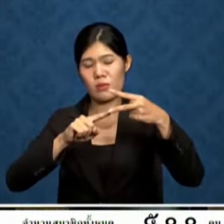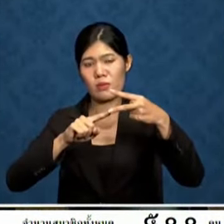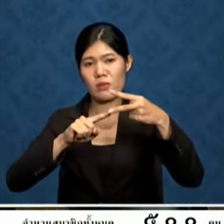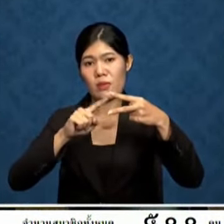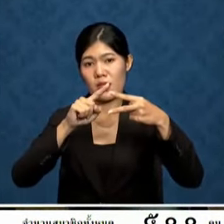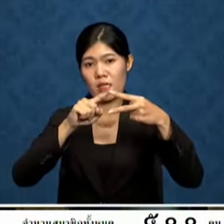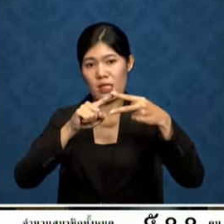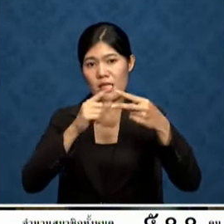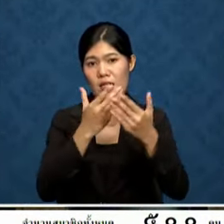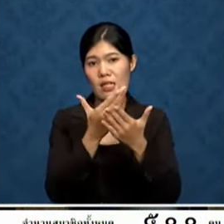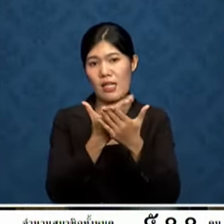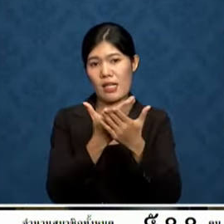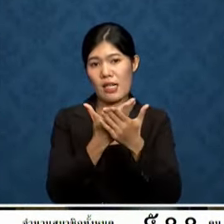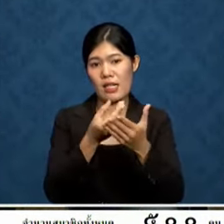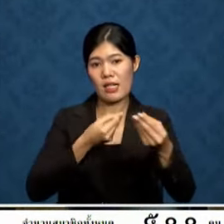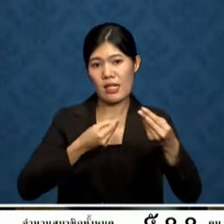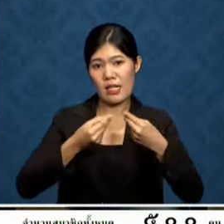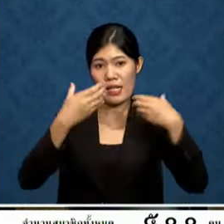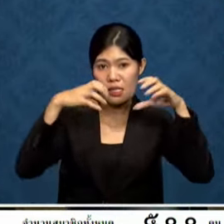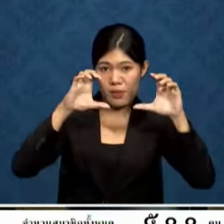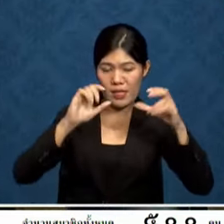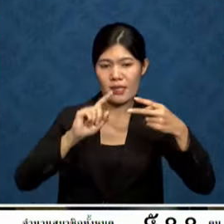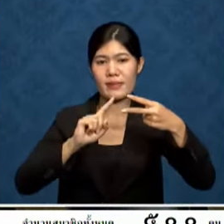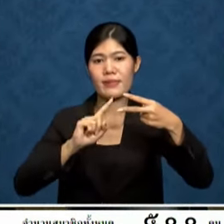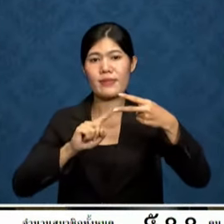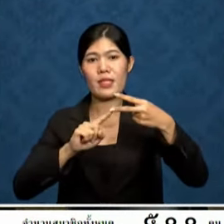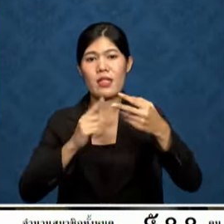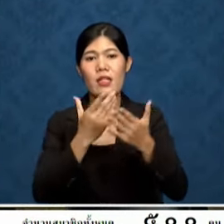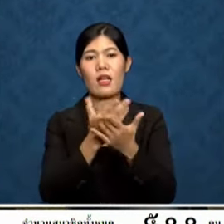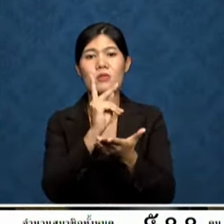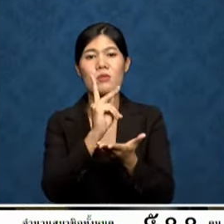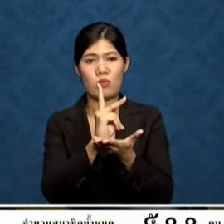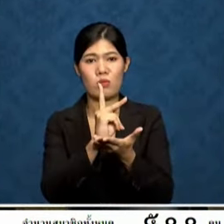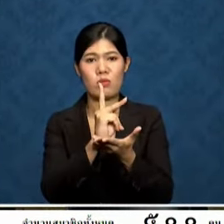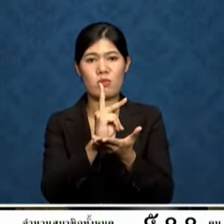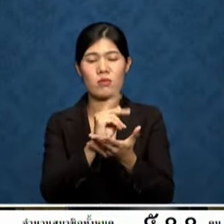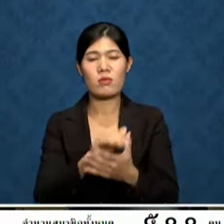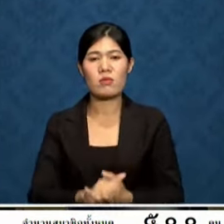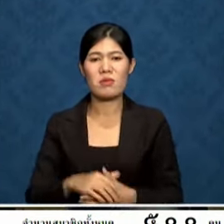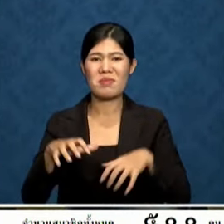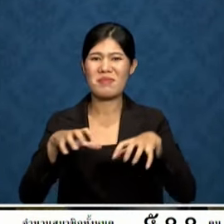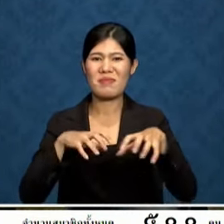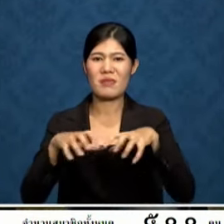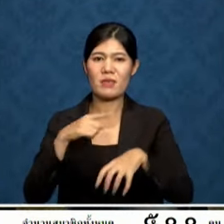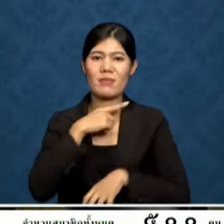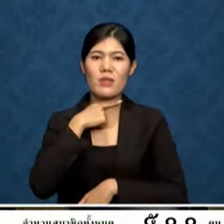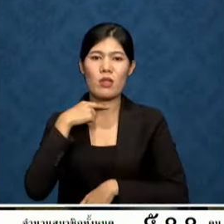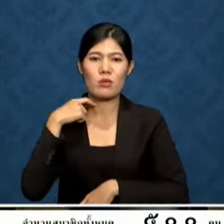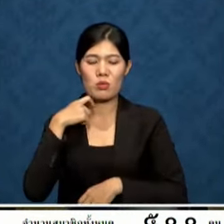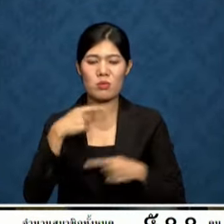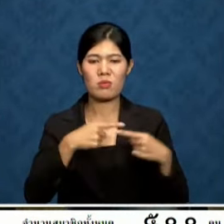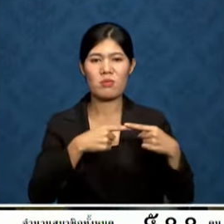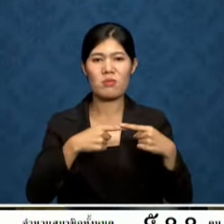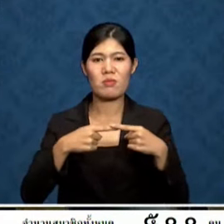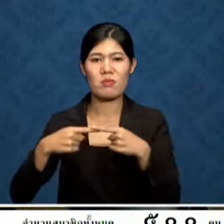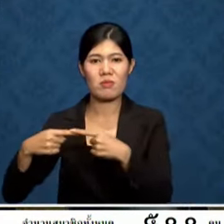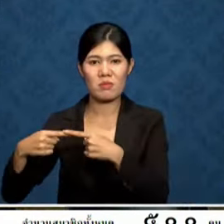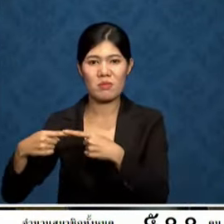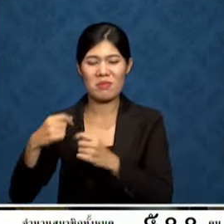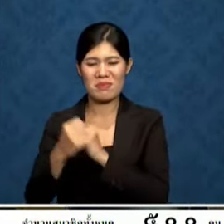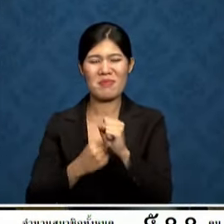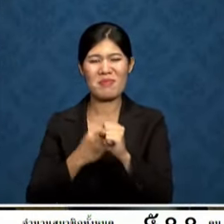รายได้รัฐบาลและเงินกู้ก็ถือว่าเป็นการจัดงบประมาณแบบขาดดุลอย่างต่อเนื่องมา